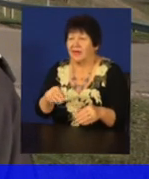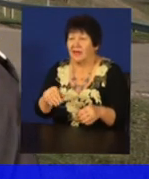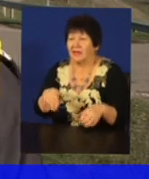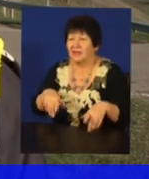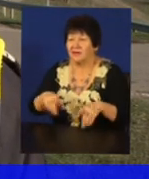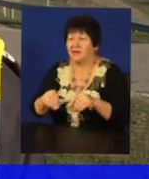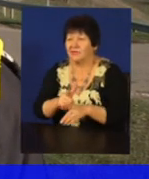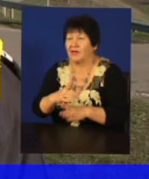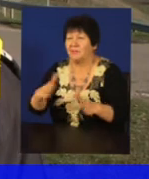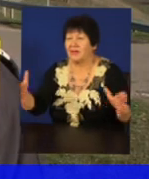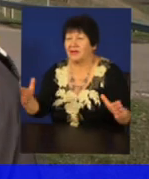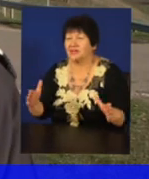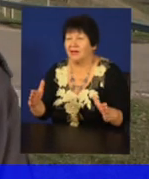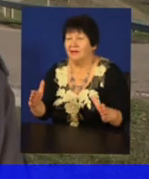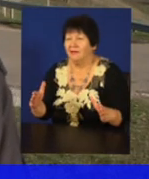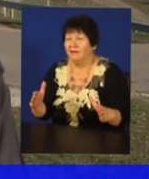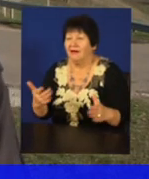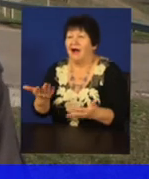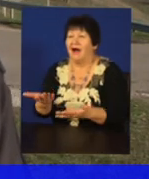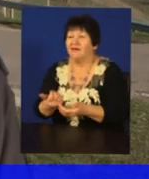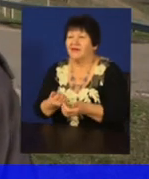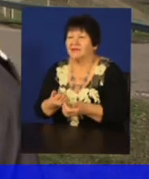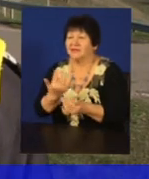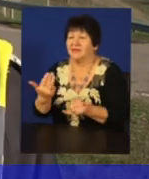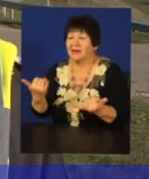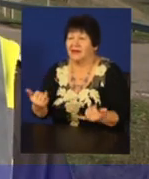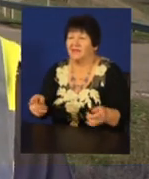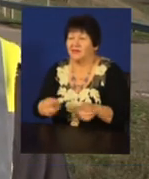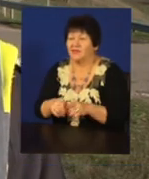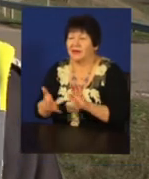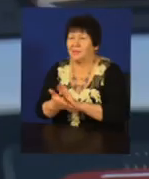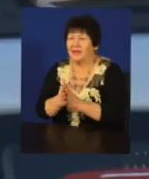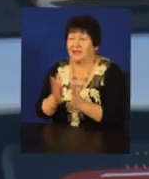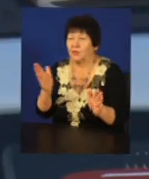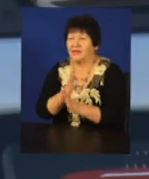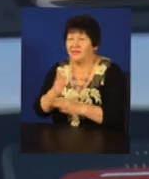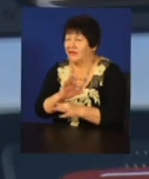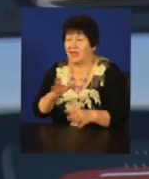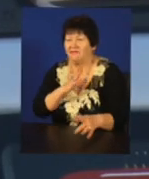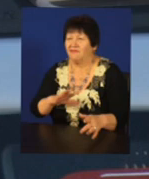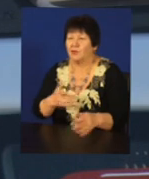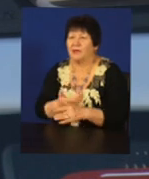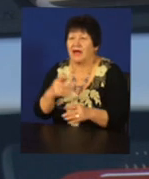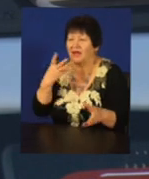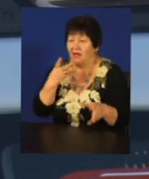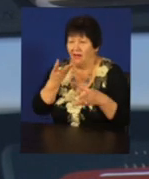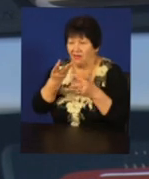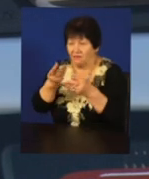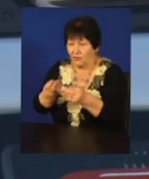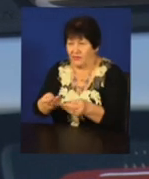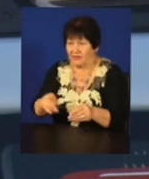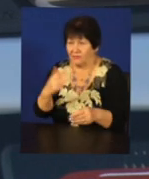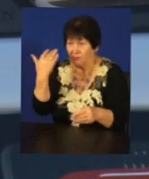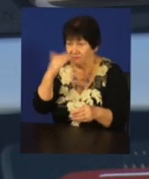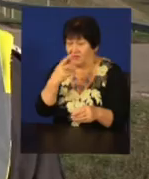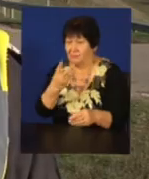fapt mărește considerabil, având în vedere că la ziua de azi avem condiții meteo nefavorabile, care influențează direct asupra